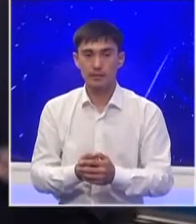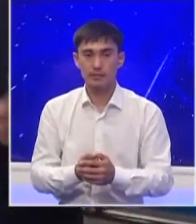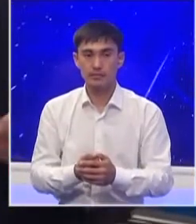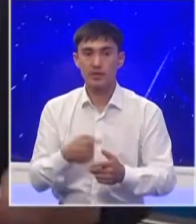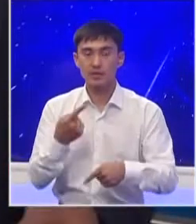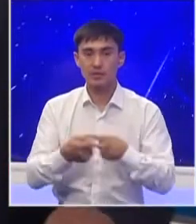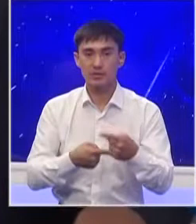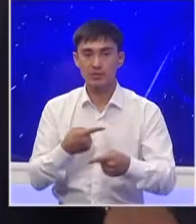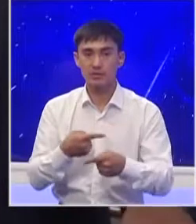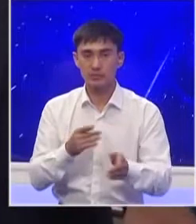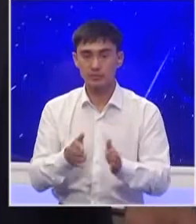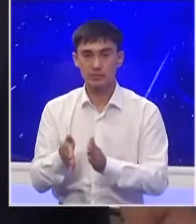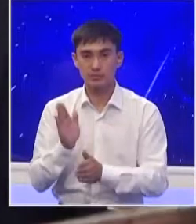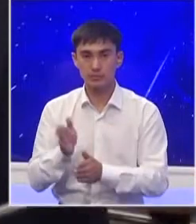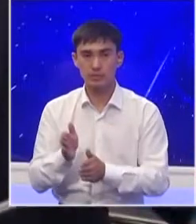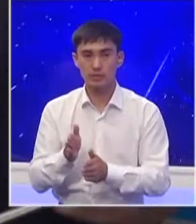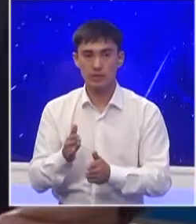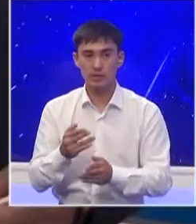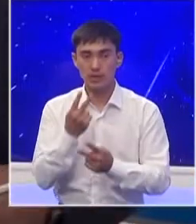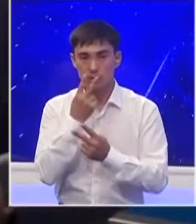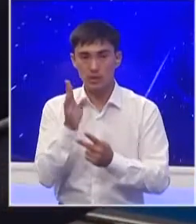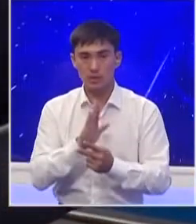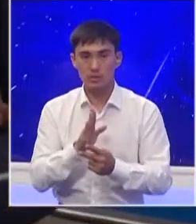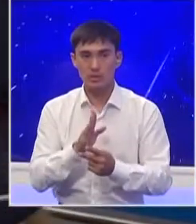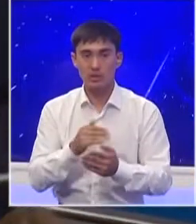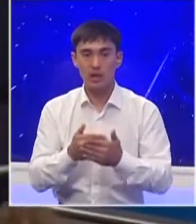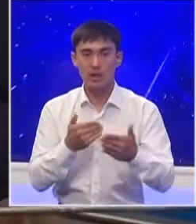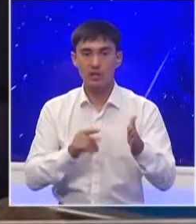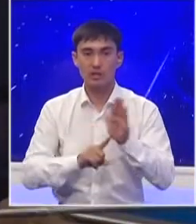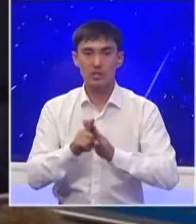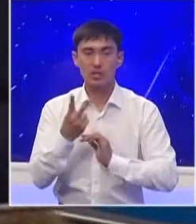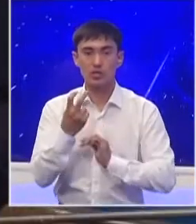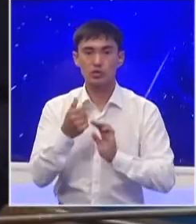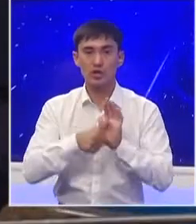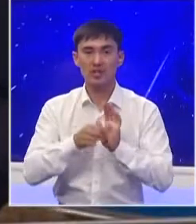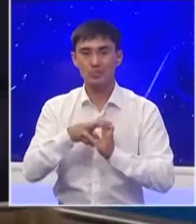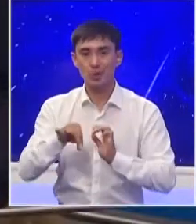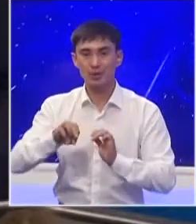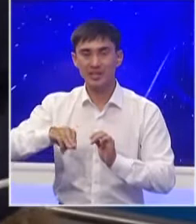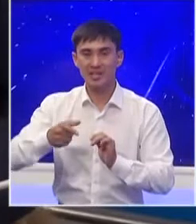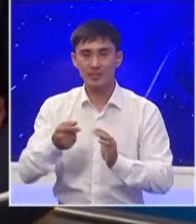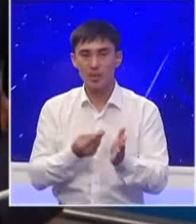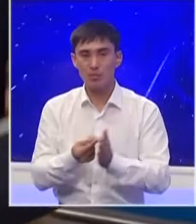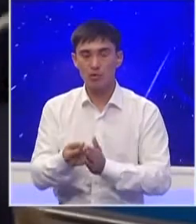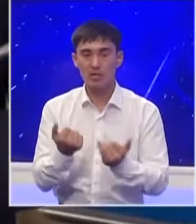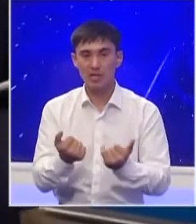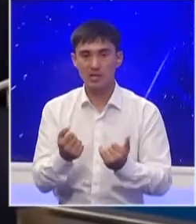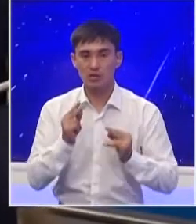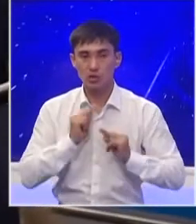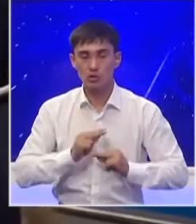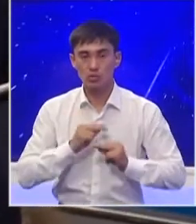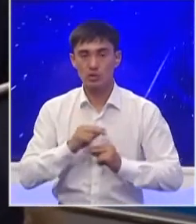Саблемін өзбекті заилин. Соған қаражат сұрадық та, бізді Абластан бюджеттен 206 миллион теге қаражат бөлінді. Біз қаз жұмысын